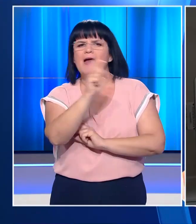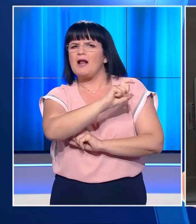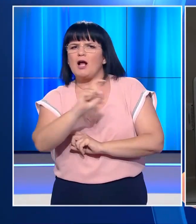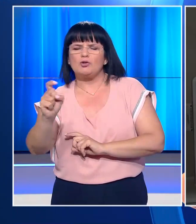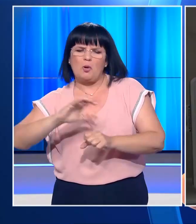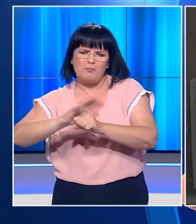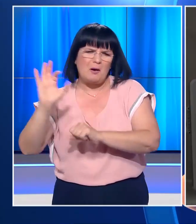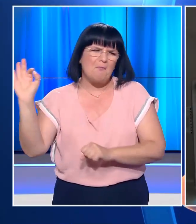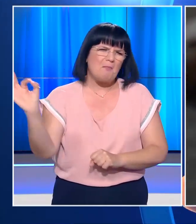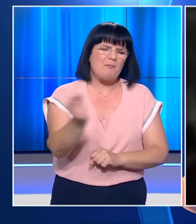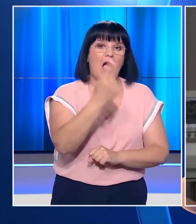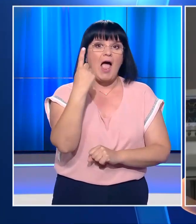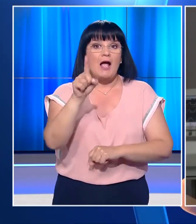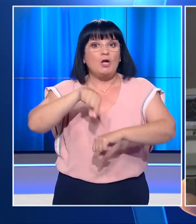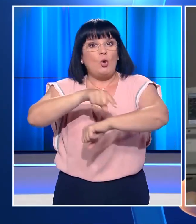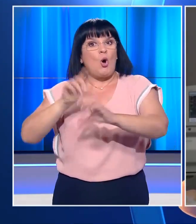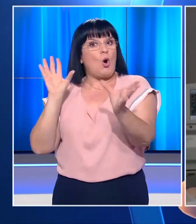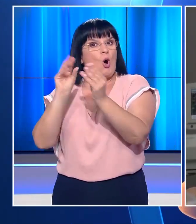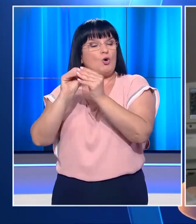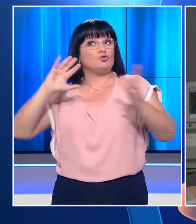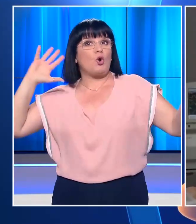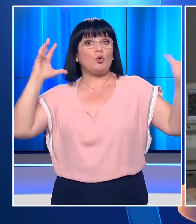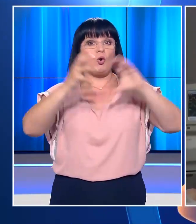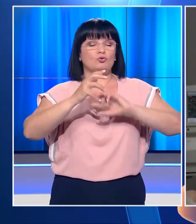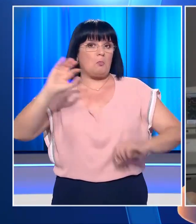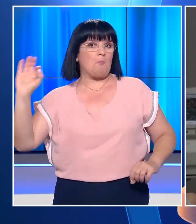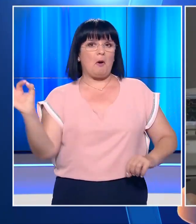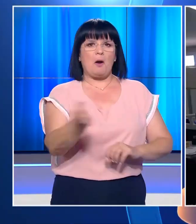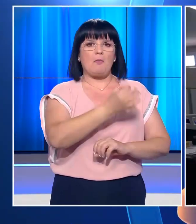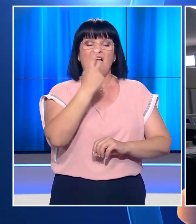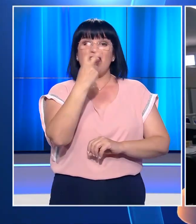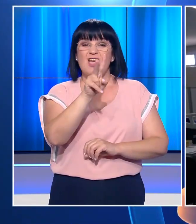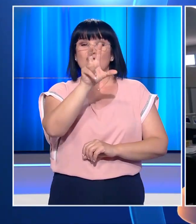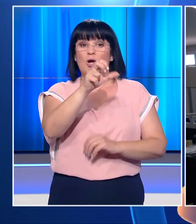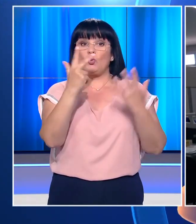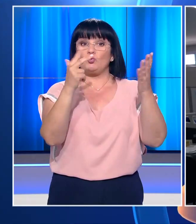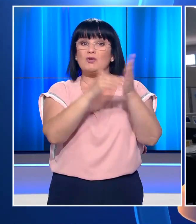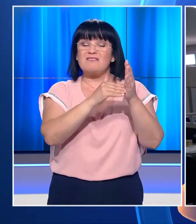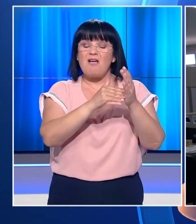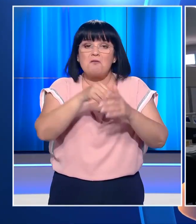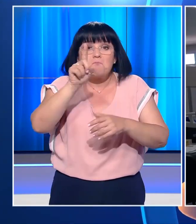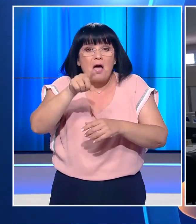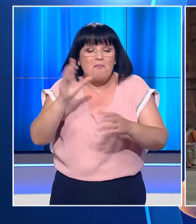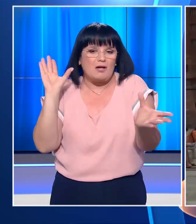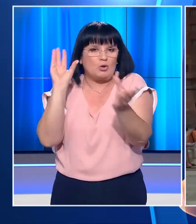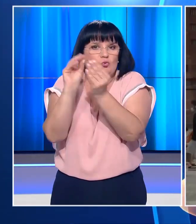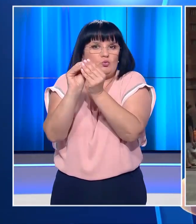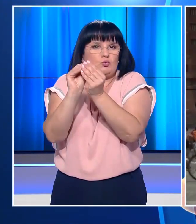1 εκατομμύριο κρούσματα σε 100 ώρες σε ολόκληρο τον κόσμο, τα 238.000 μέσα σε μία